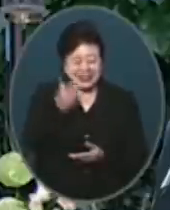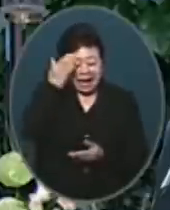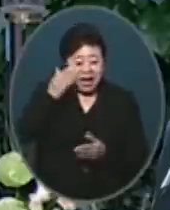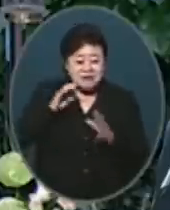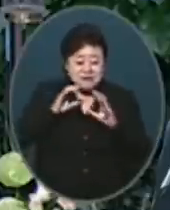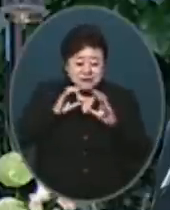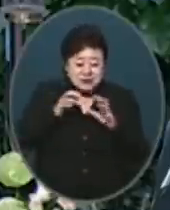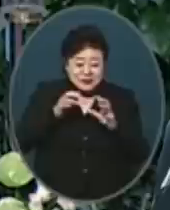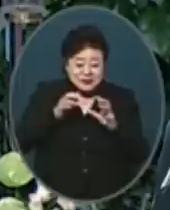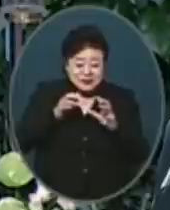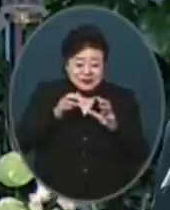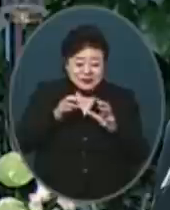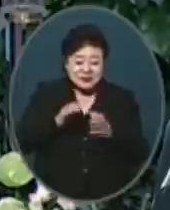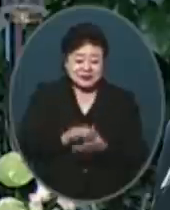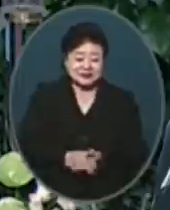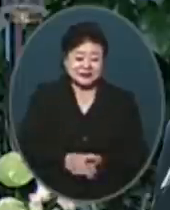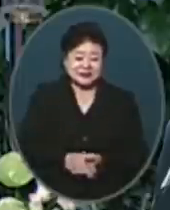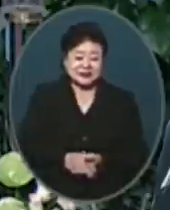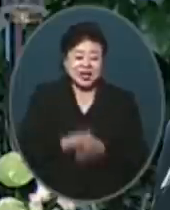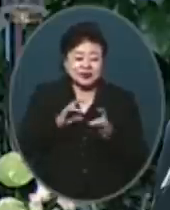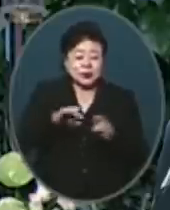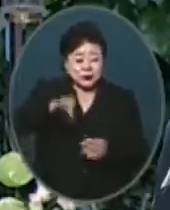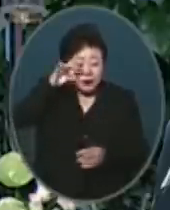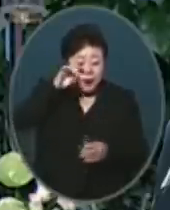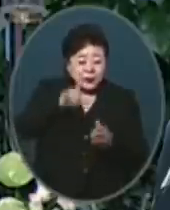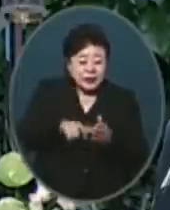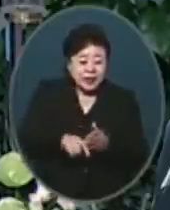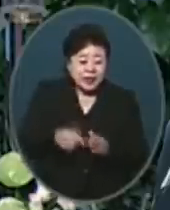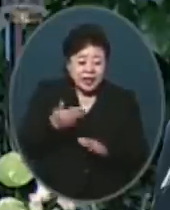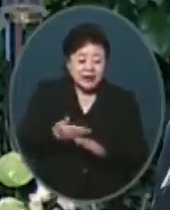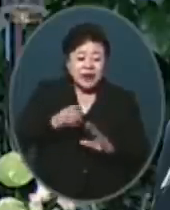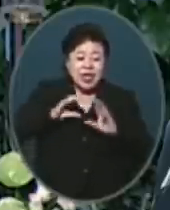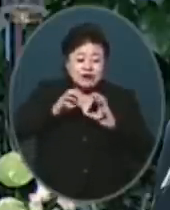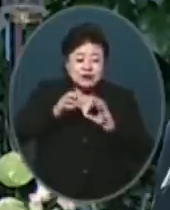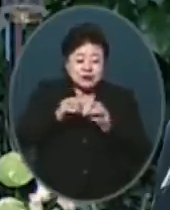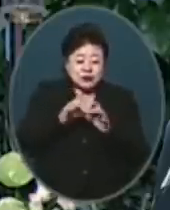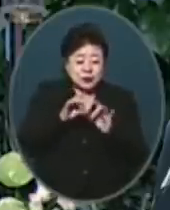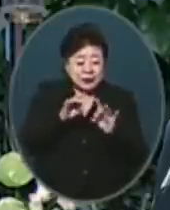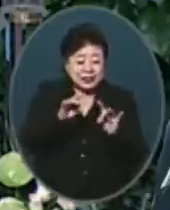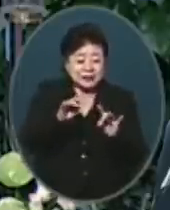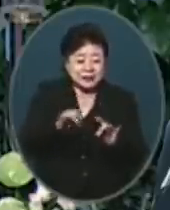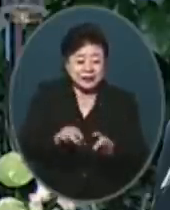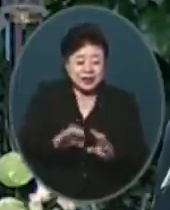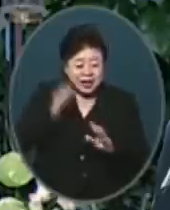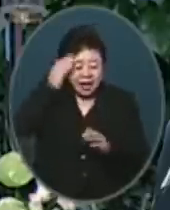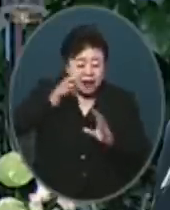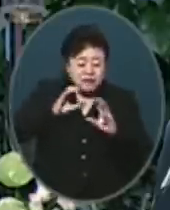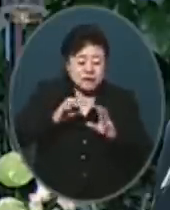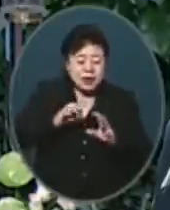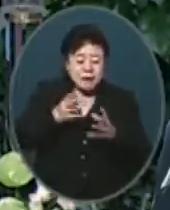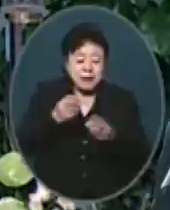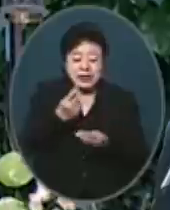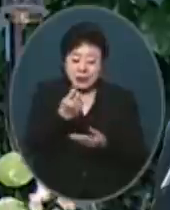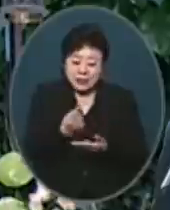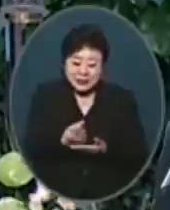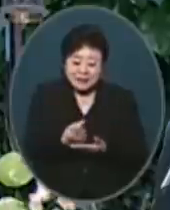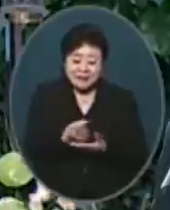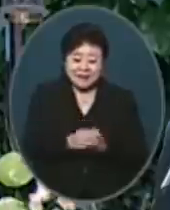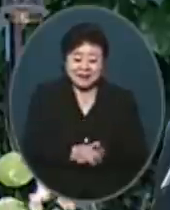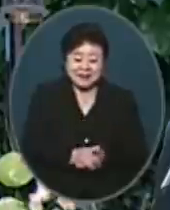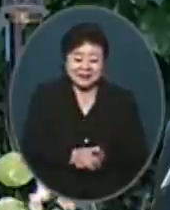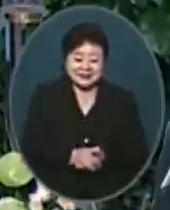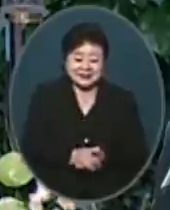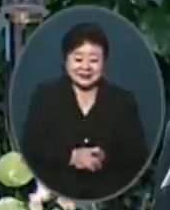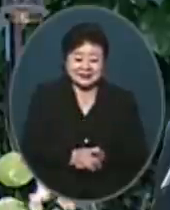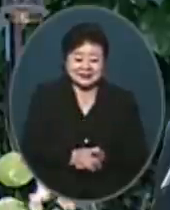우리나라 선교 초창기에 외국 선교사들이 우리나라에 많이 왔는데